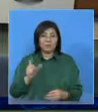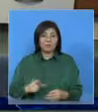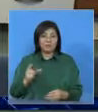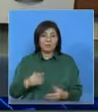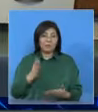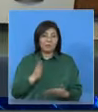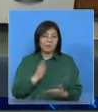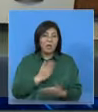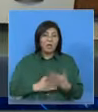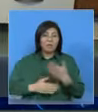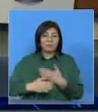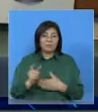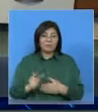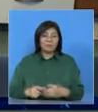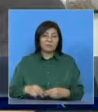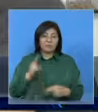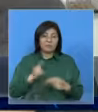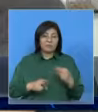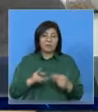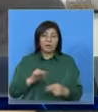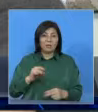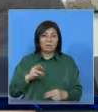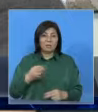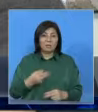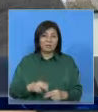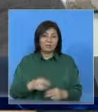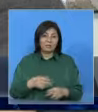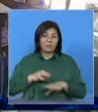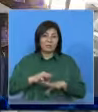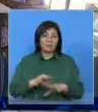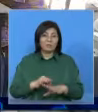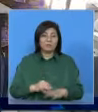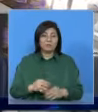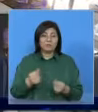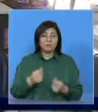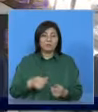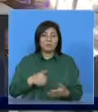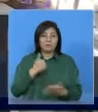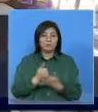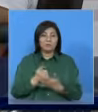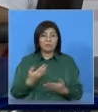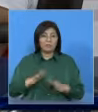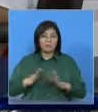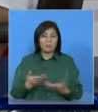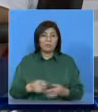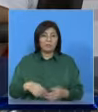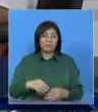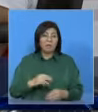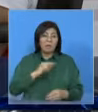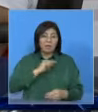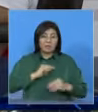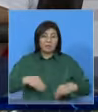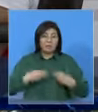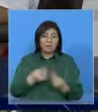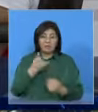имеющему инвалидность и потерявшему кормильца. Реабилитация проводится за счет государства в случае, если работодатель не может